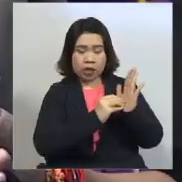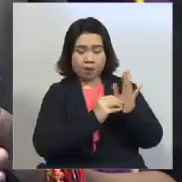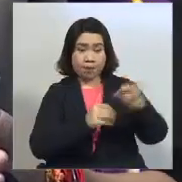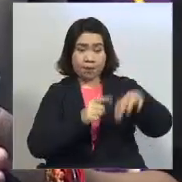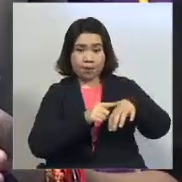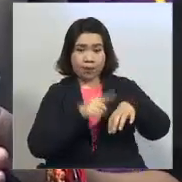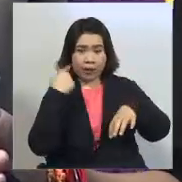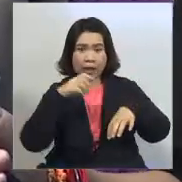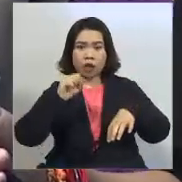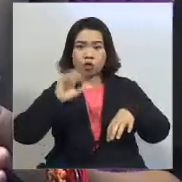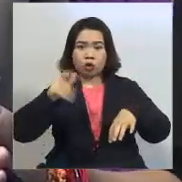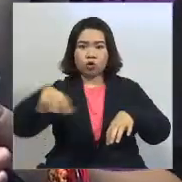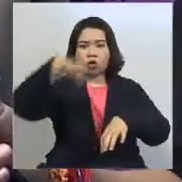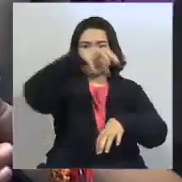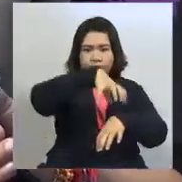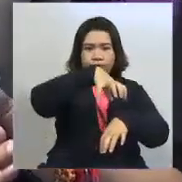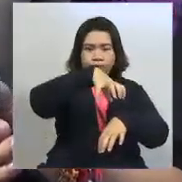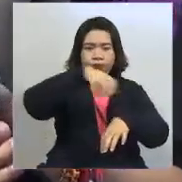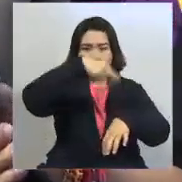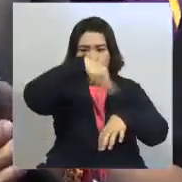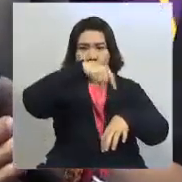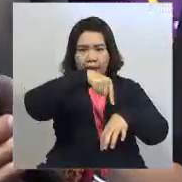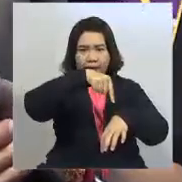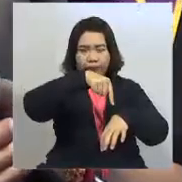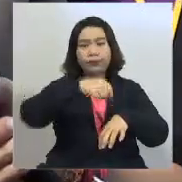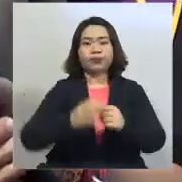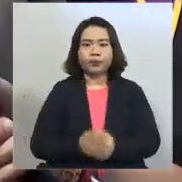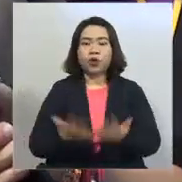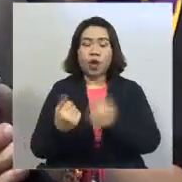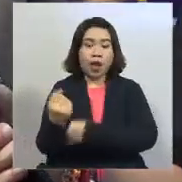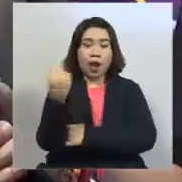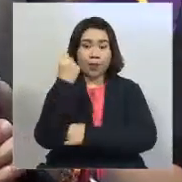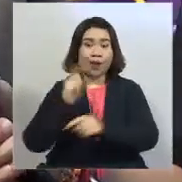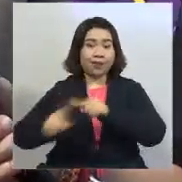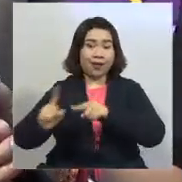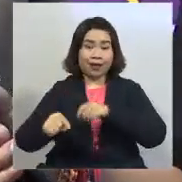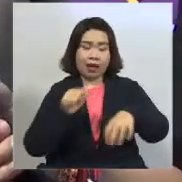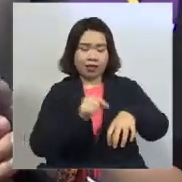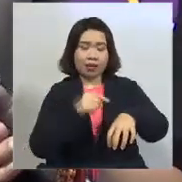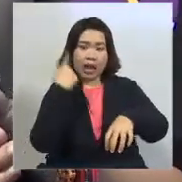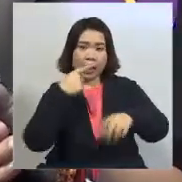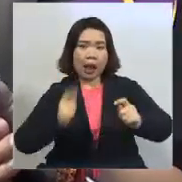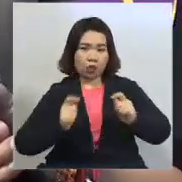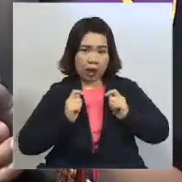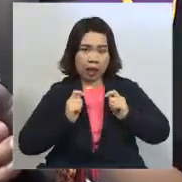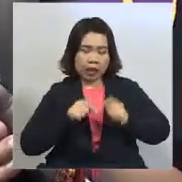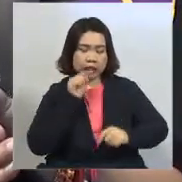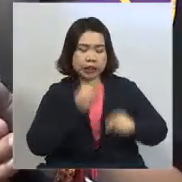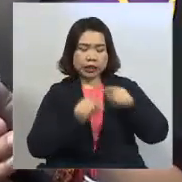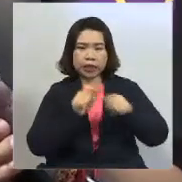มของทางราชการโดยสช.ตามกฎหมายเพราะฉะนั้นอำนาจใดๆก็แล้วแต่ผู้รับอนุญาตจะไม่มีสิทธิ์เข้ามาสั่ง